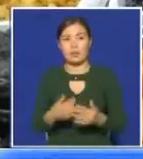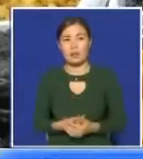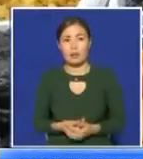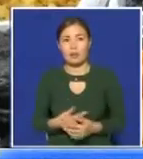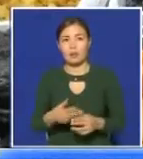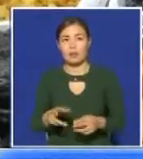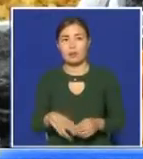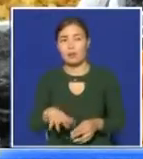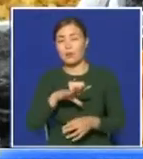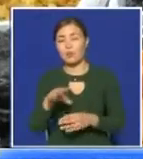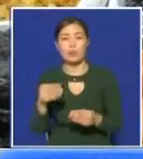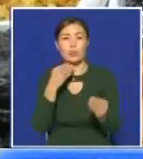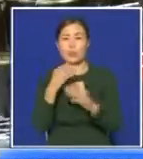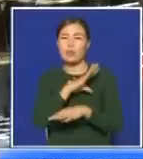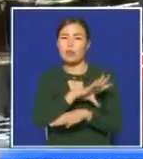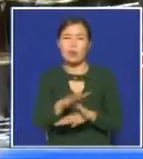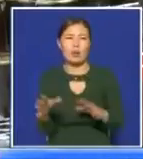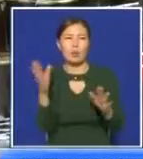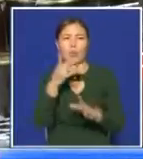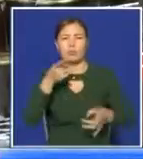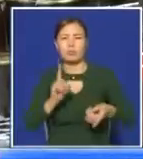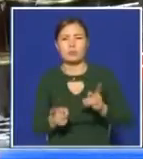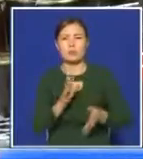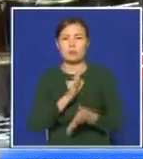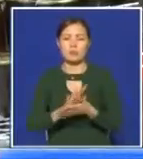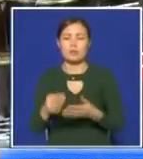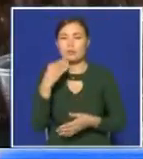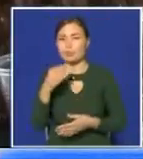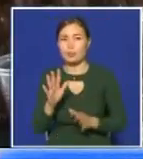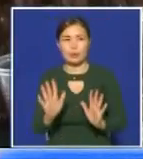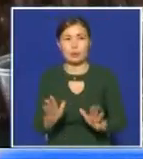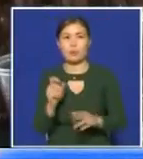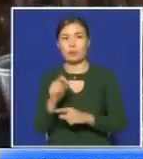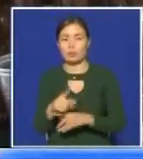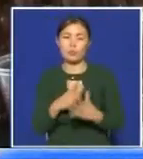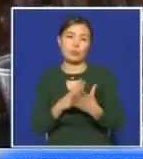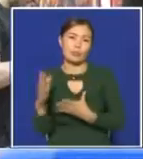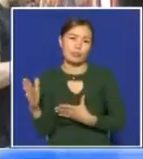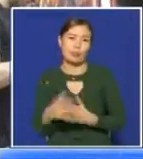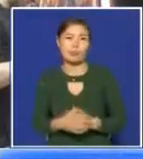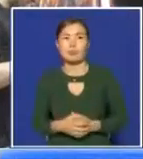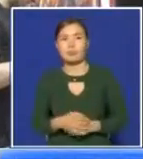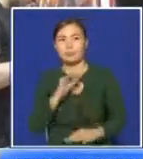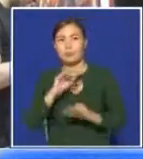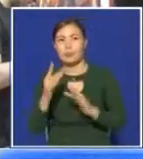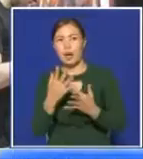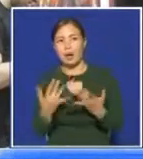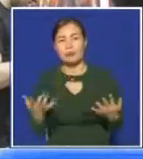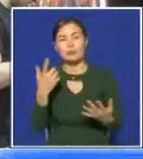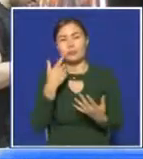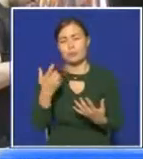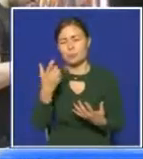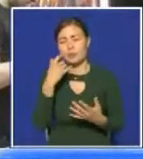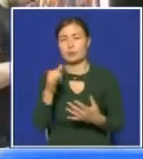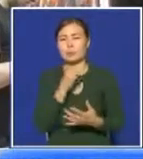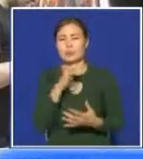қалаларында өткен. Өнімдердің барлығы табиғи таза болғандықтан сапалы. Сол себепті сұраныс та жоғары. Жәрмеңкеде түрлі тәттілер,